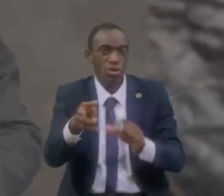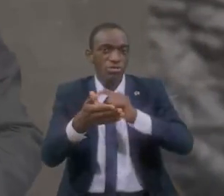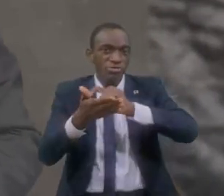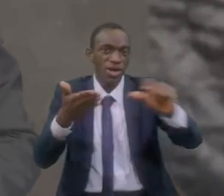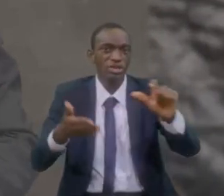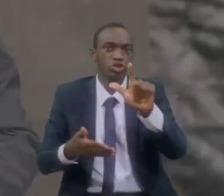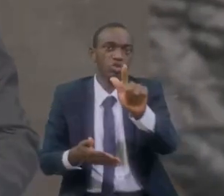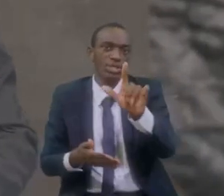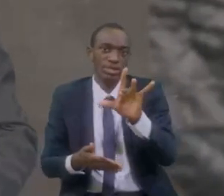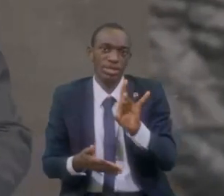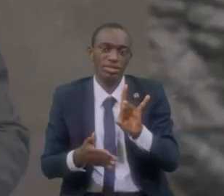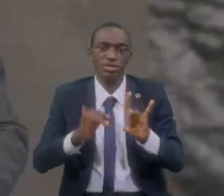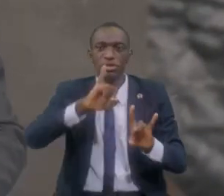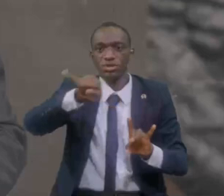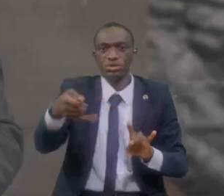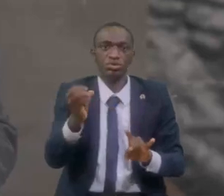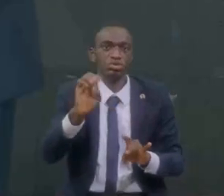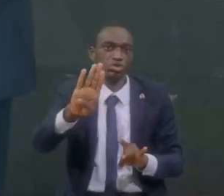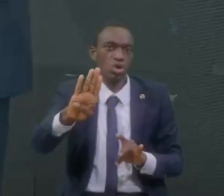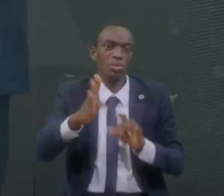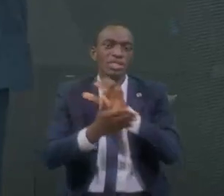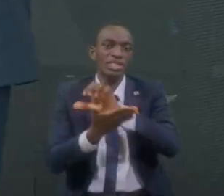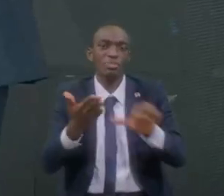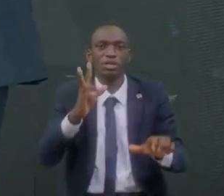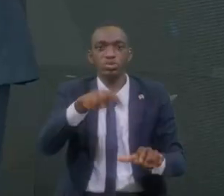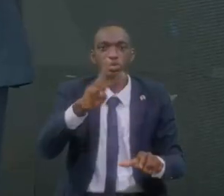verset 28. Job